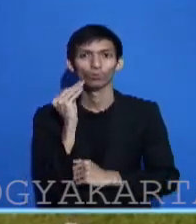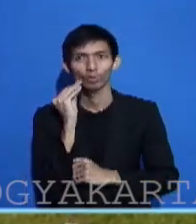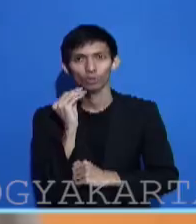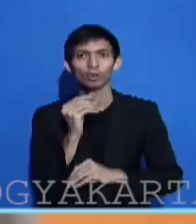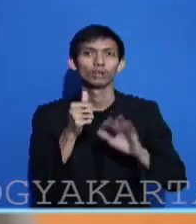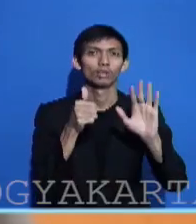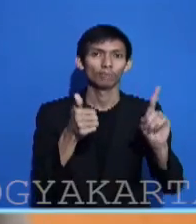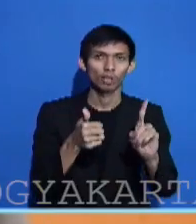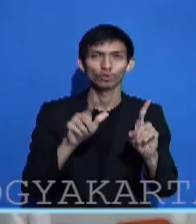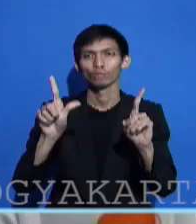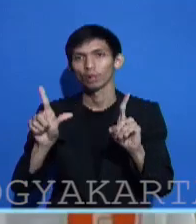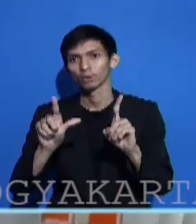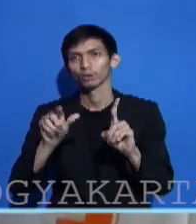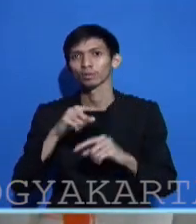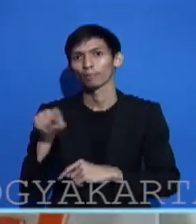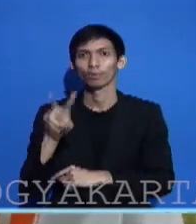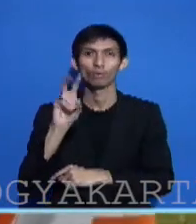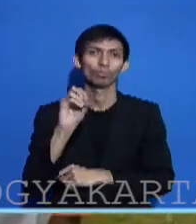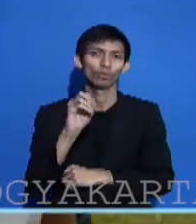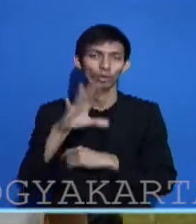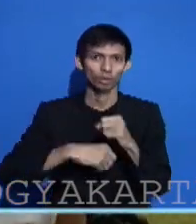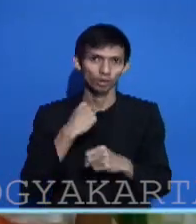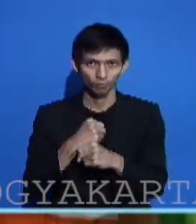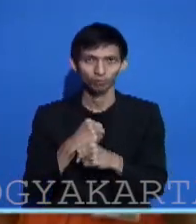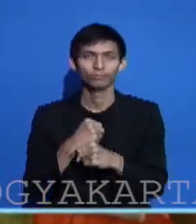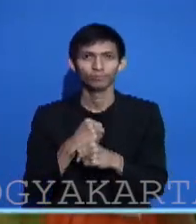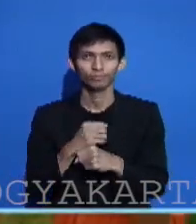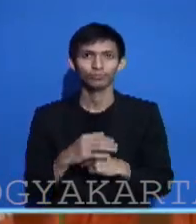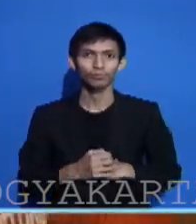tahun. Demikian Margo Laras, TVRI Yogyakarta, melaporkan dari Bantul.